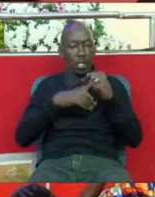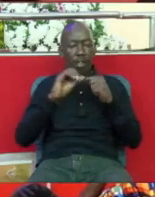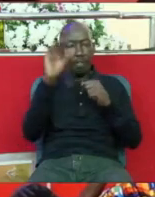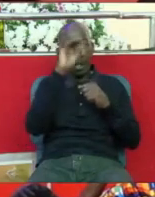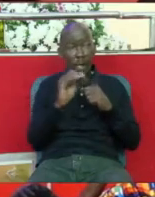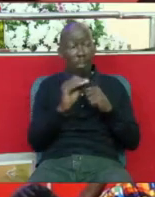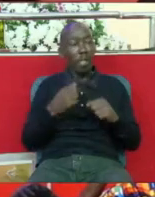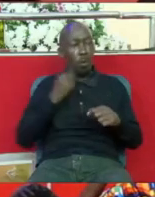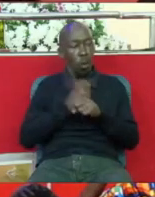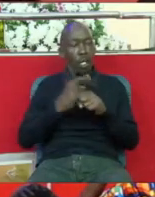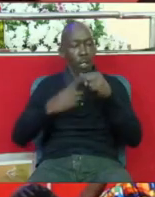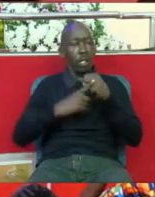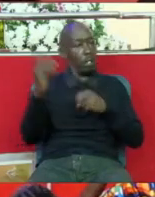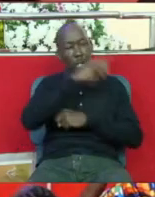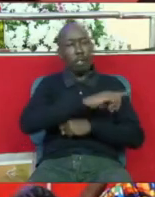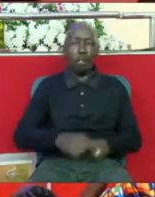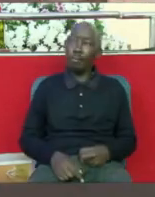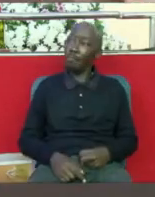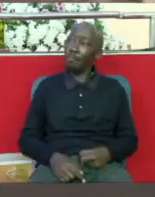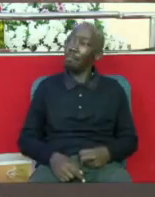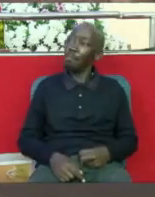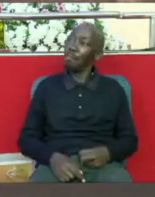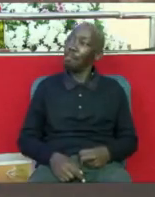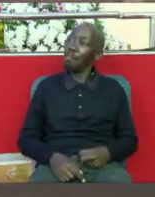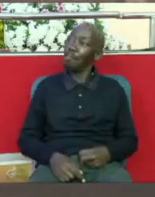was working for 6 days. Alikuwa anafanya kazi siku sita.